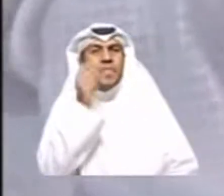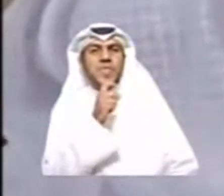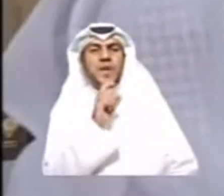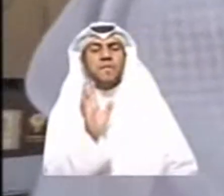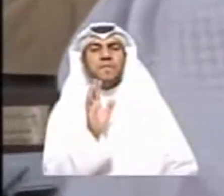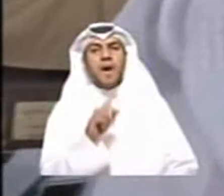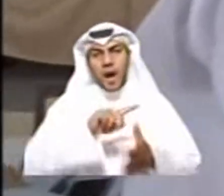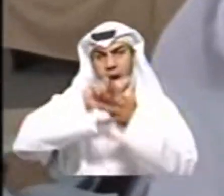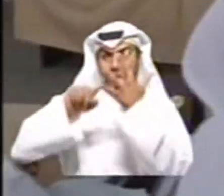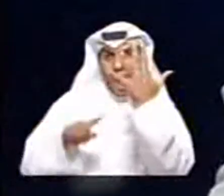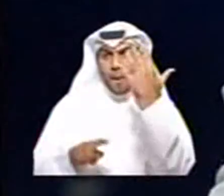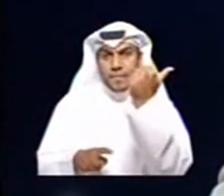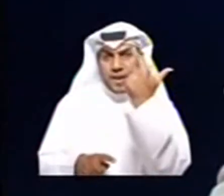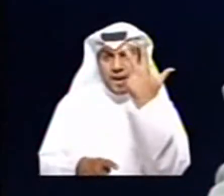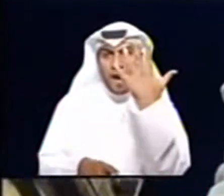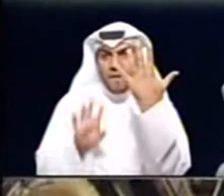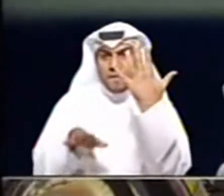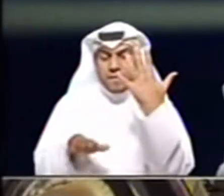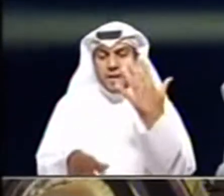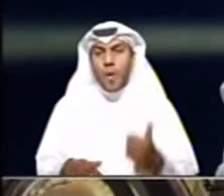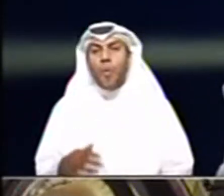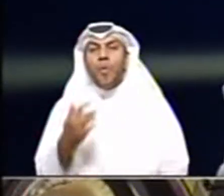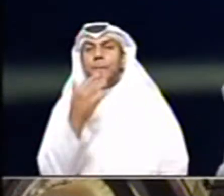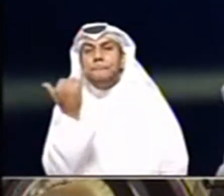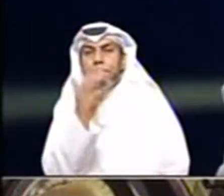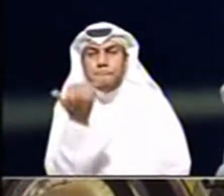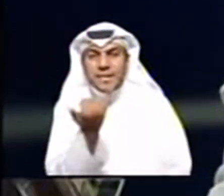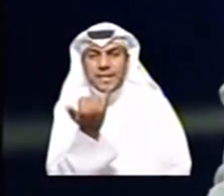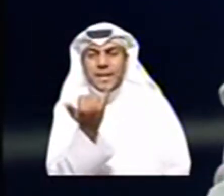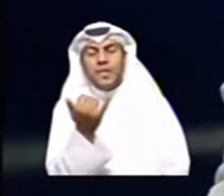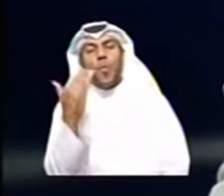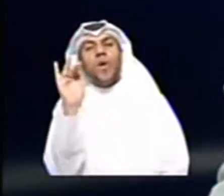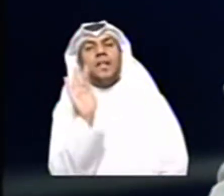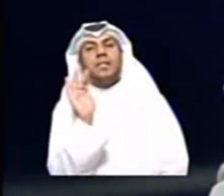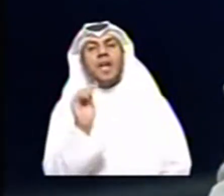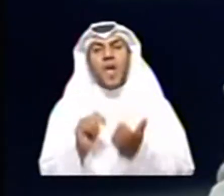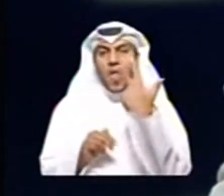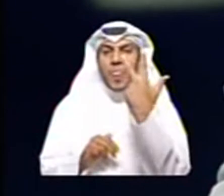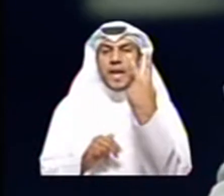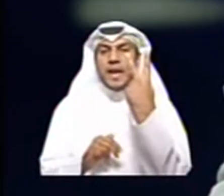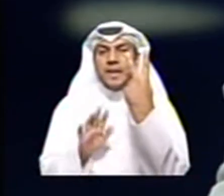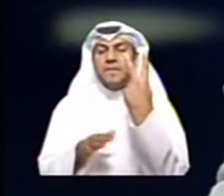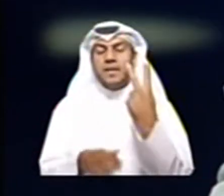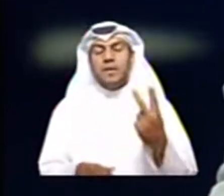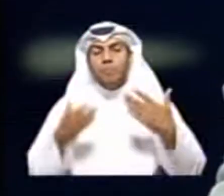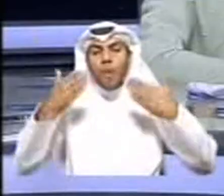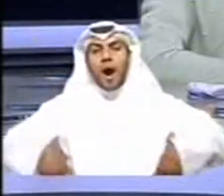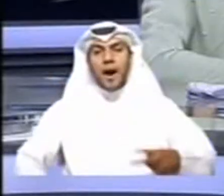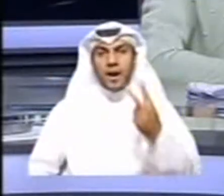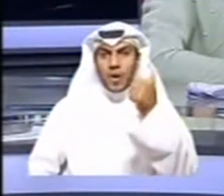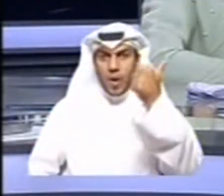الإعاقات الخمسة تشملها الإعاقة البسيطة والمتوسطة باستثناء الذهنية البسيطة. يقابل الإعاقات